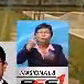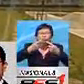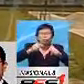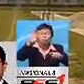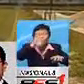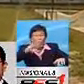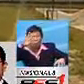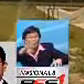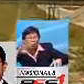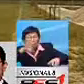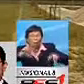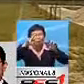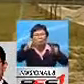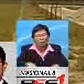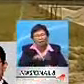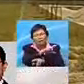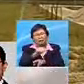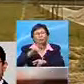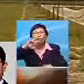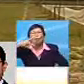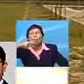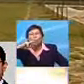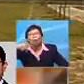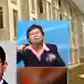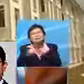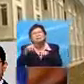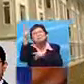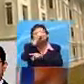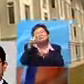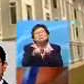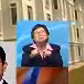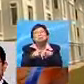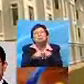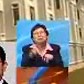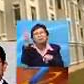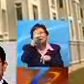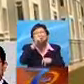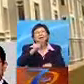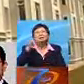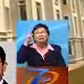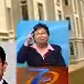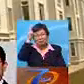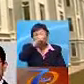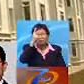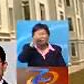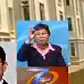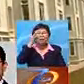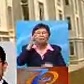mengkaburkan rakyat, nak mutabelikan seolah-olah kerajaan federal ini nak campur